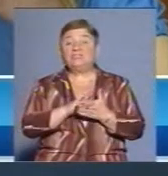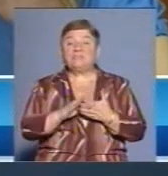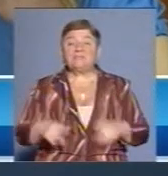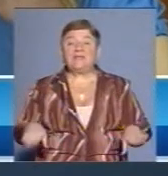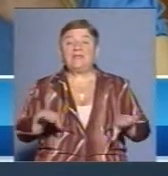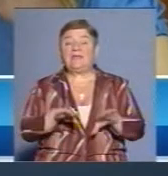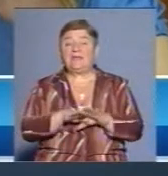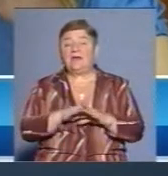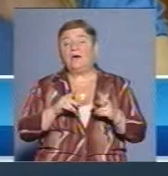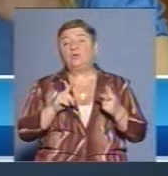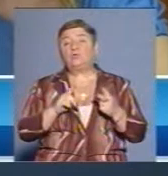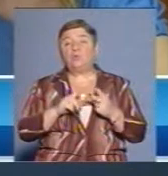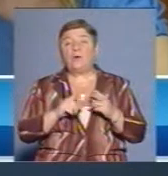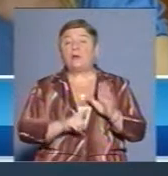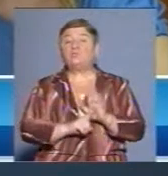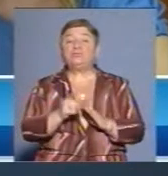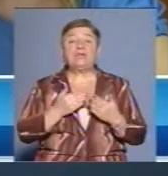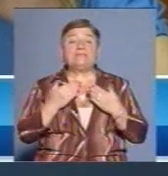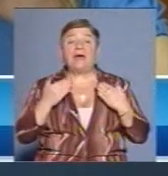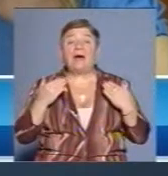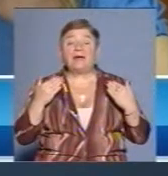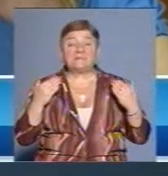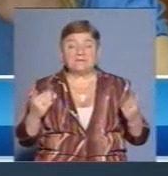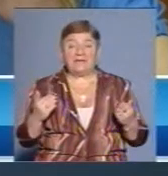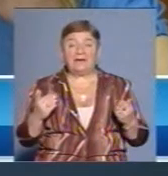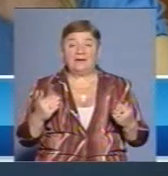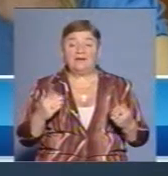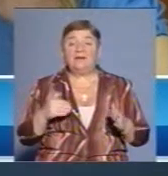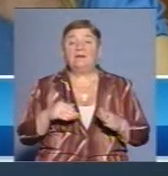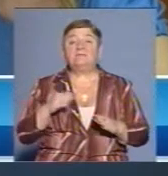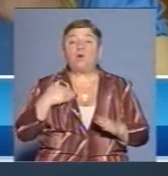У другій частині міста розпочнеться акція посадки дерев